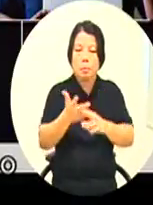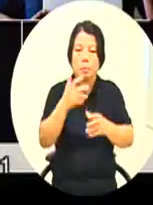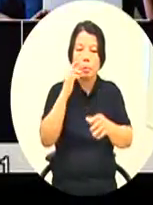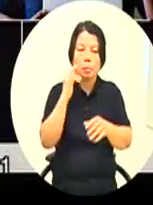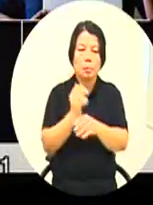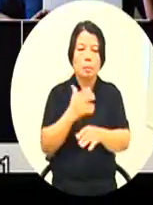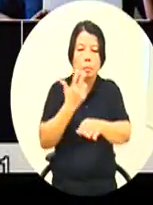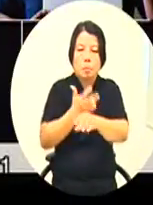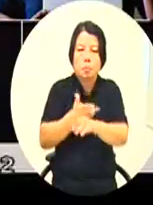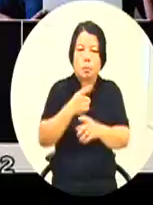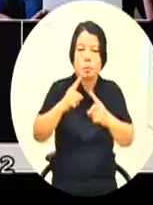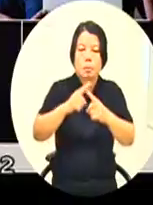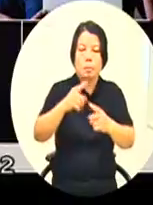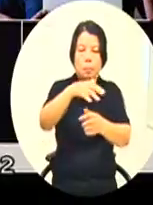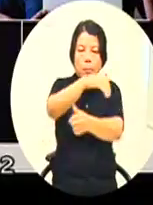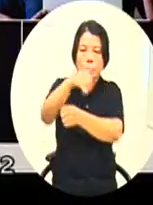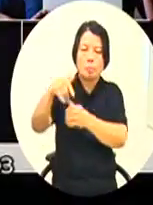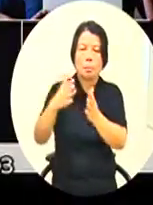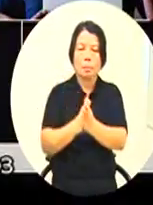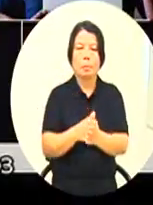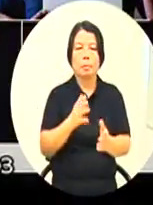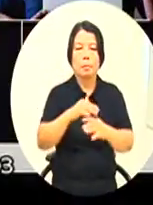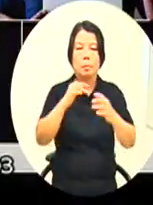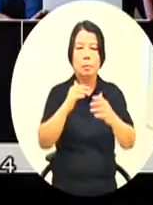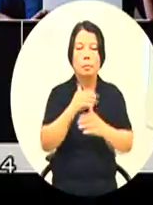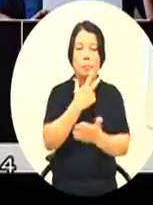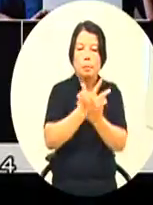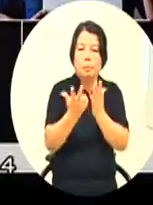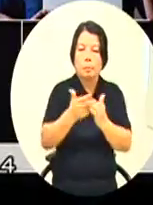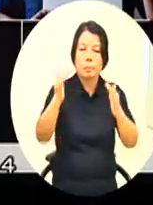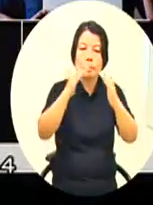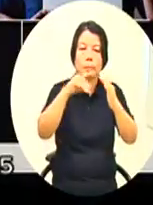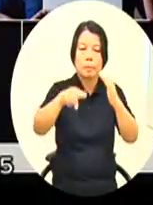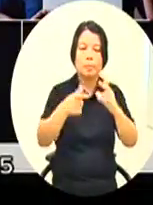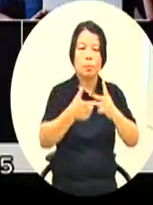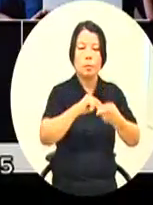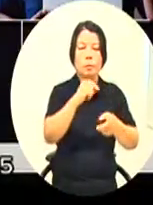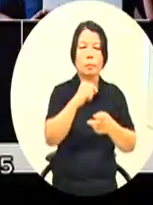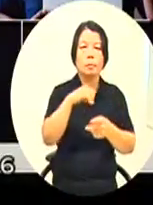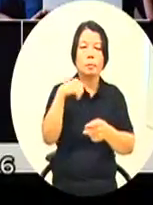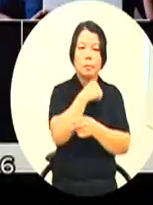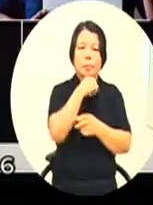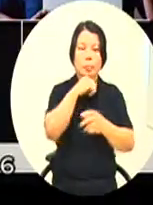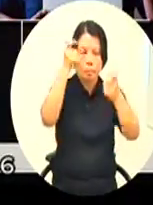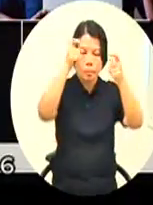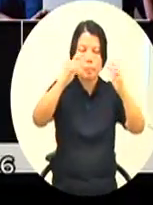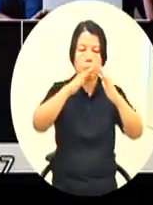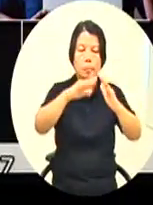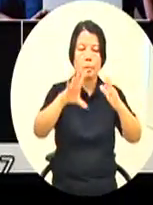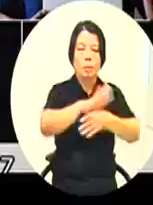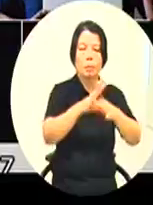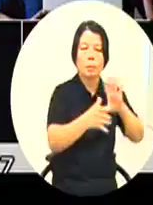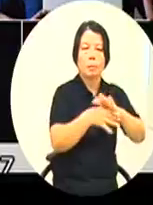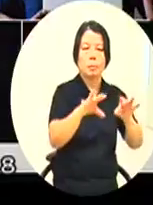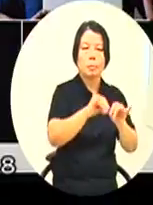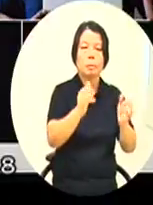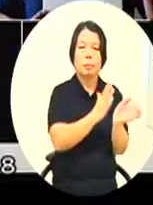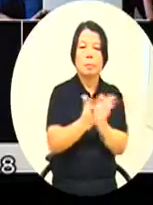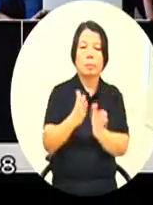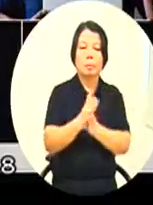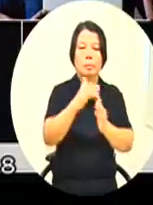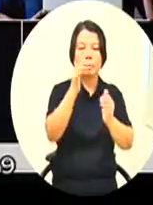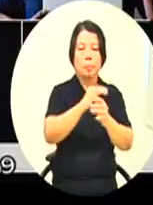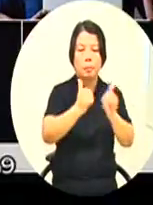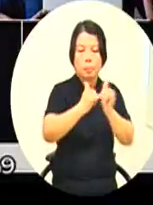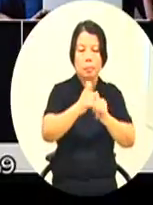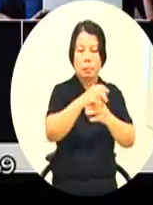望这样的一个艺术家进驻是能够跟那个在地的文化地理还有社会议题做一